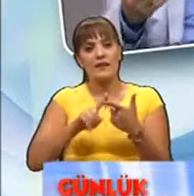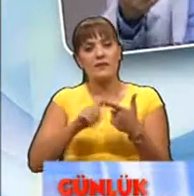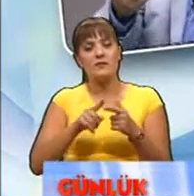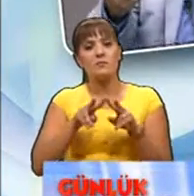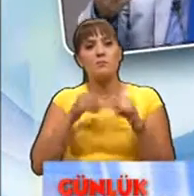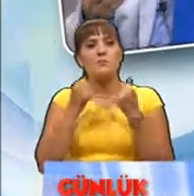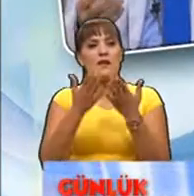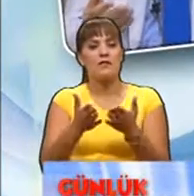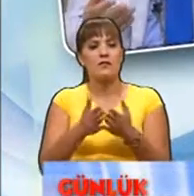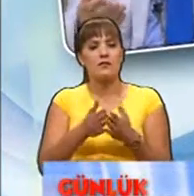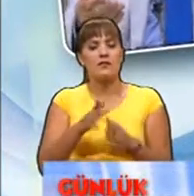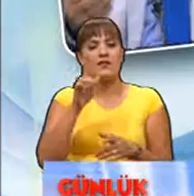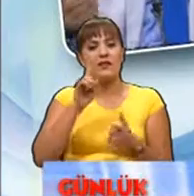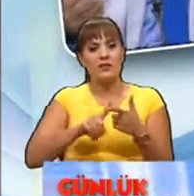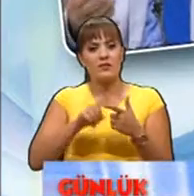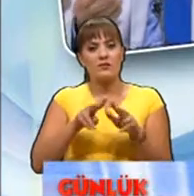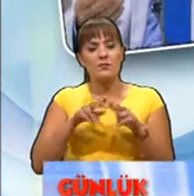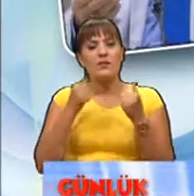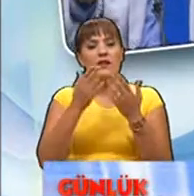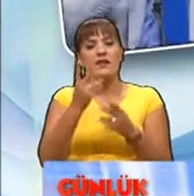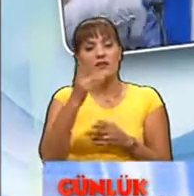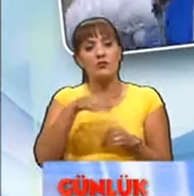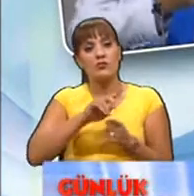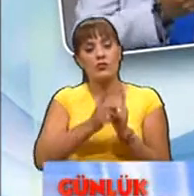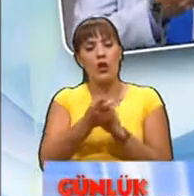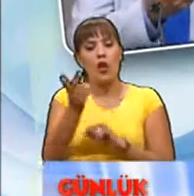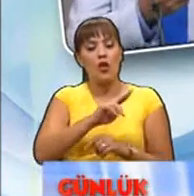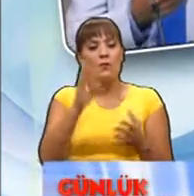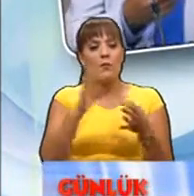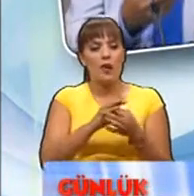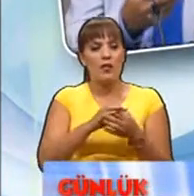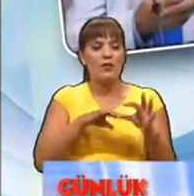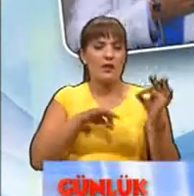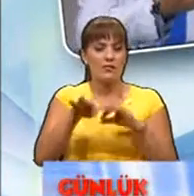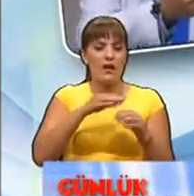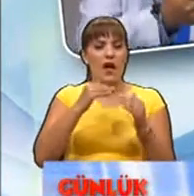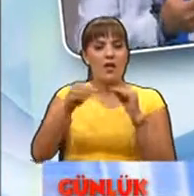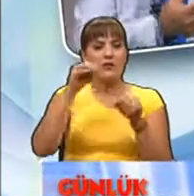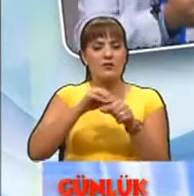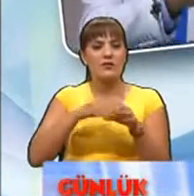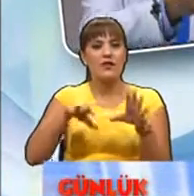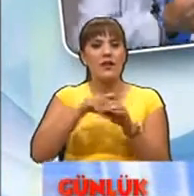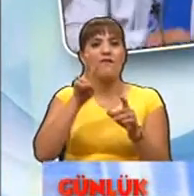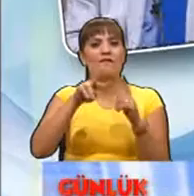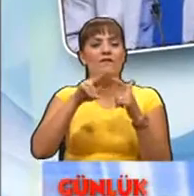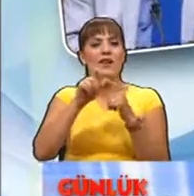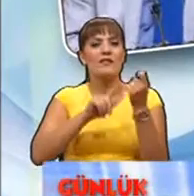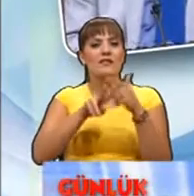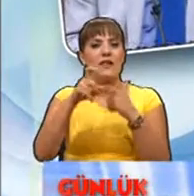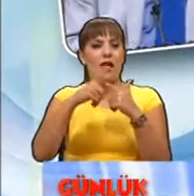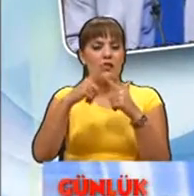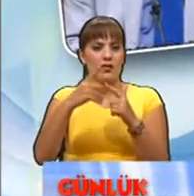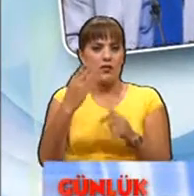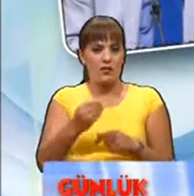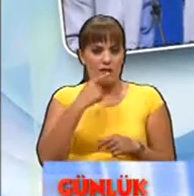mirasçılık. İkinci mirasçılığın ikinci türü ölüme bağlı tasarruf. Halk arasında genellikle vasiyet olarak